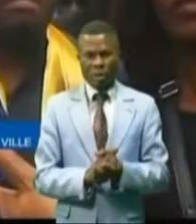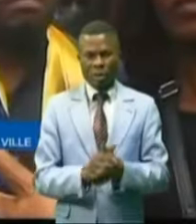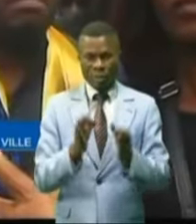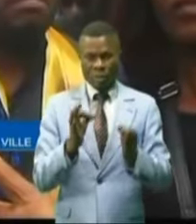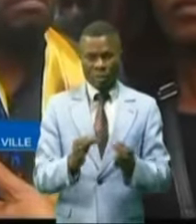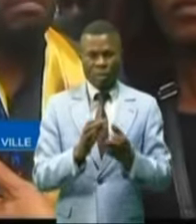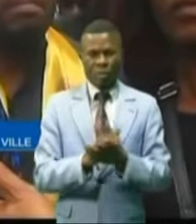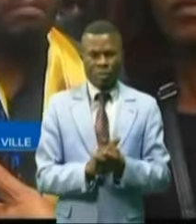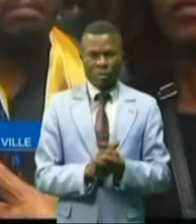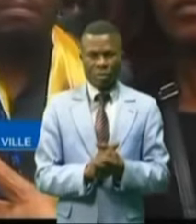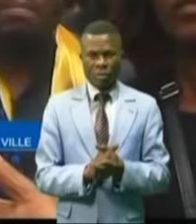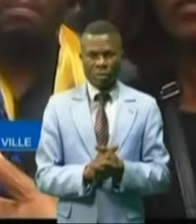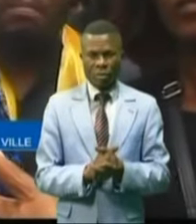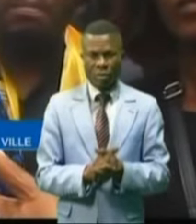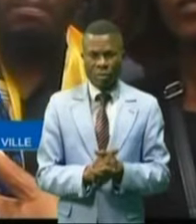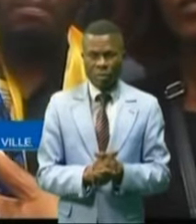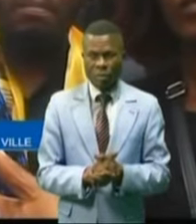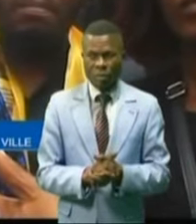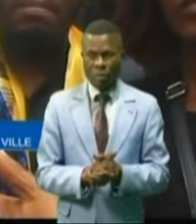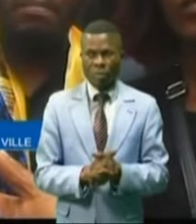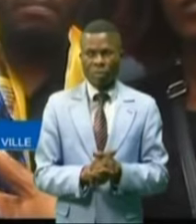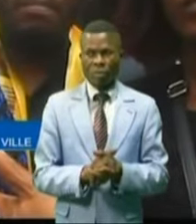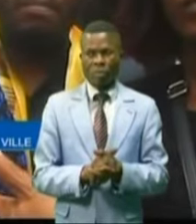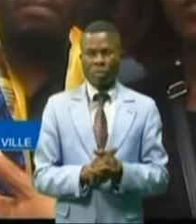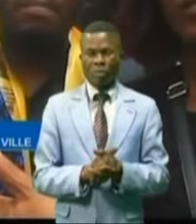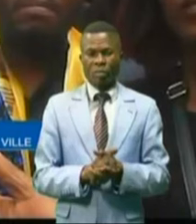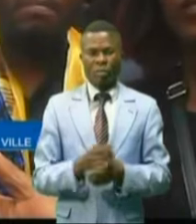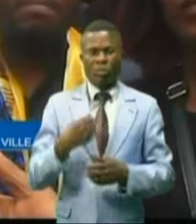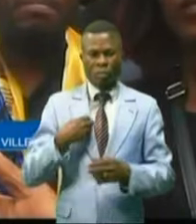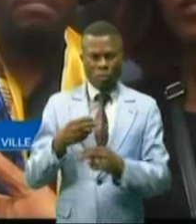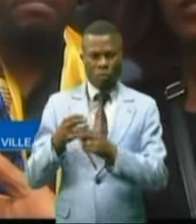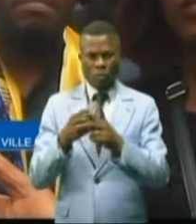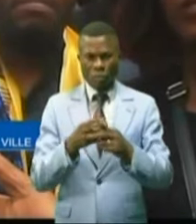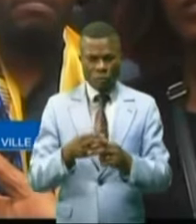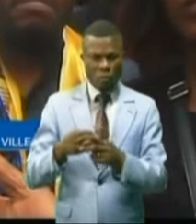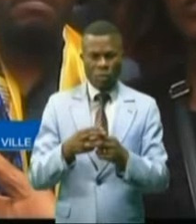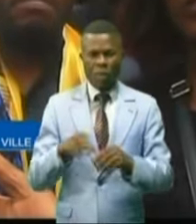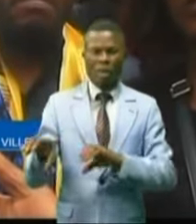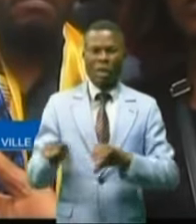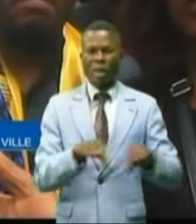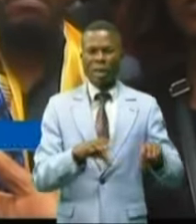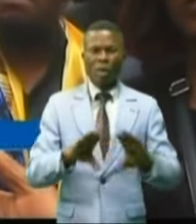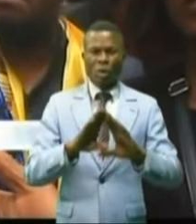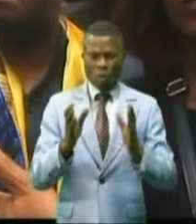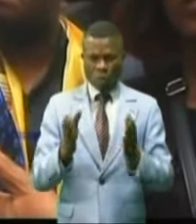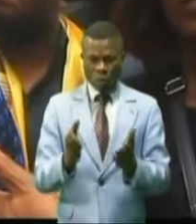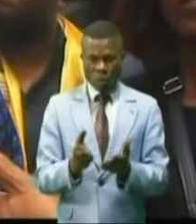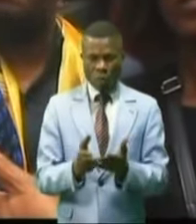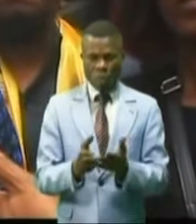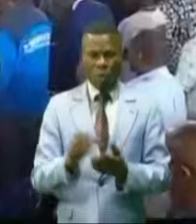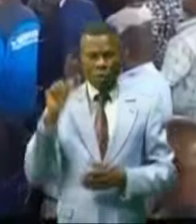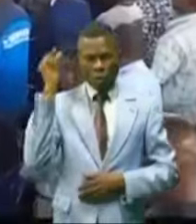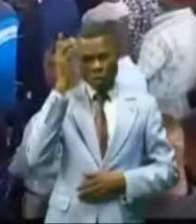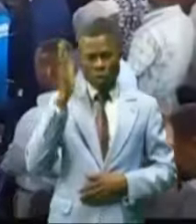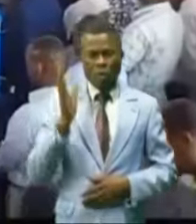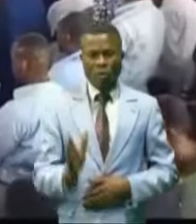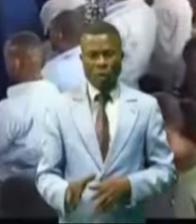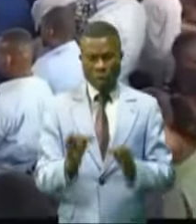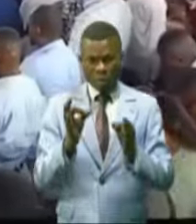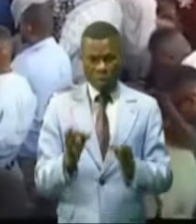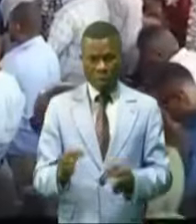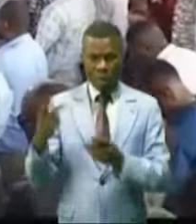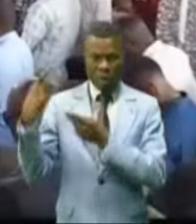c'est déjà dans les suivis des activités de réalisation du gouverneur. Vous voyez, depuis